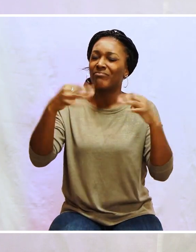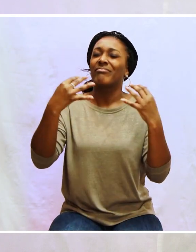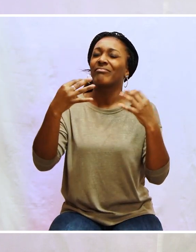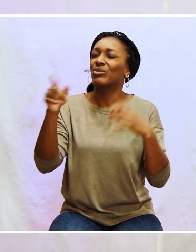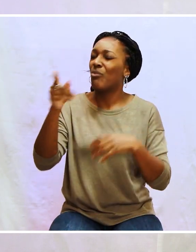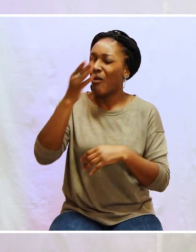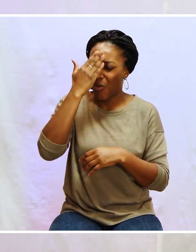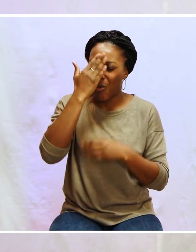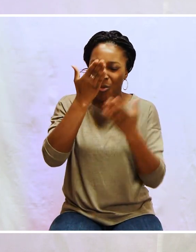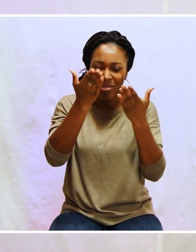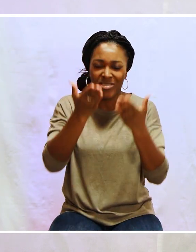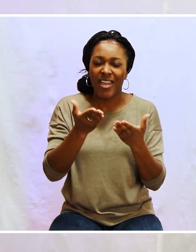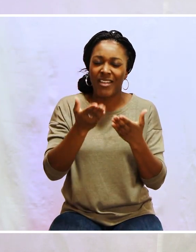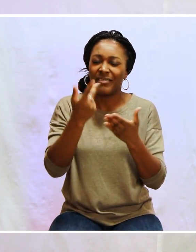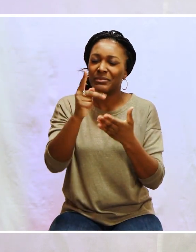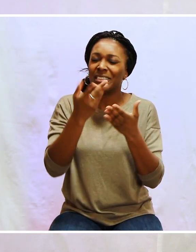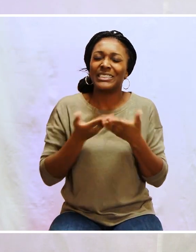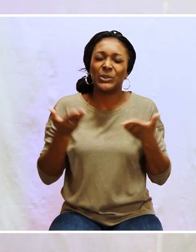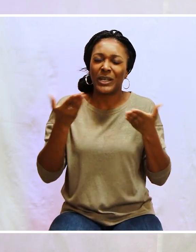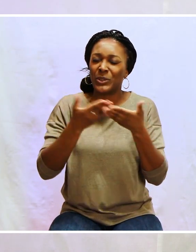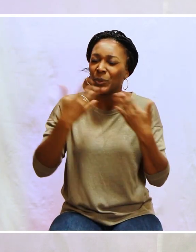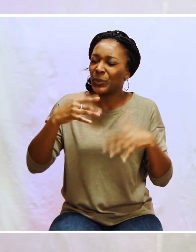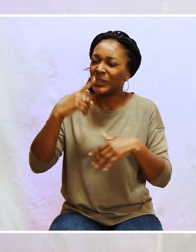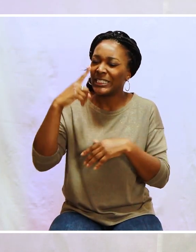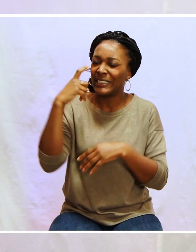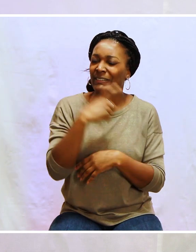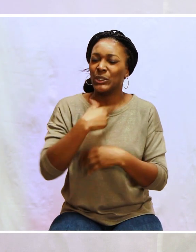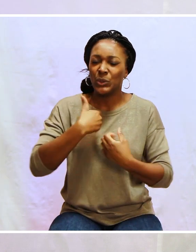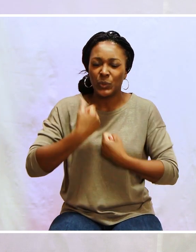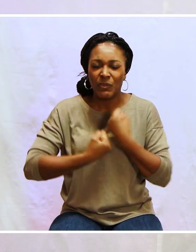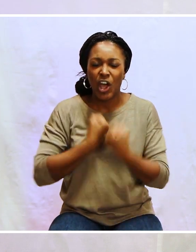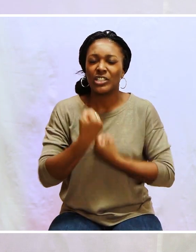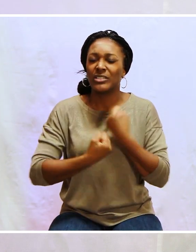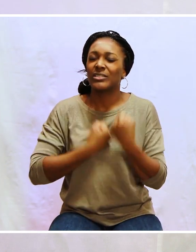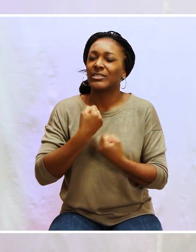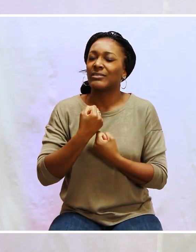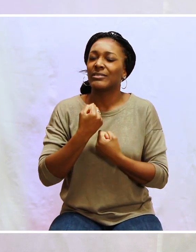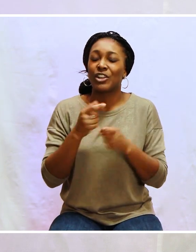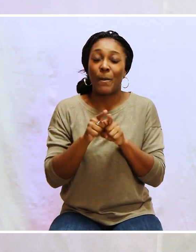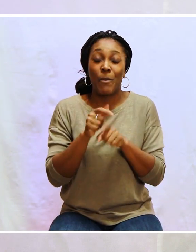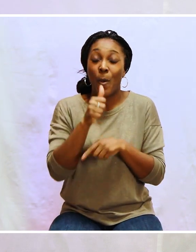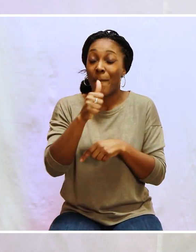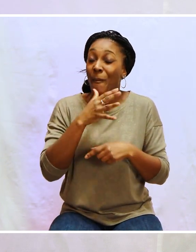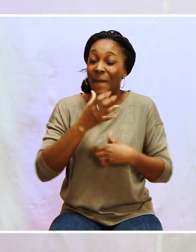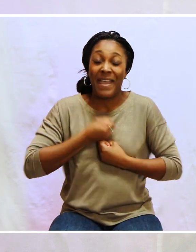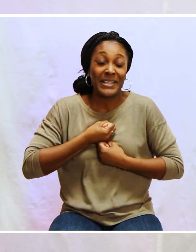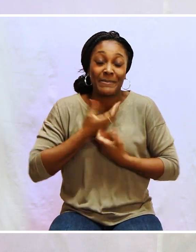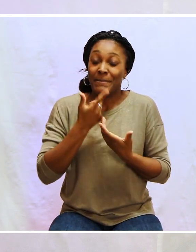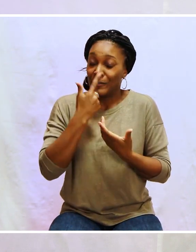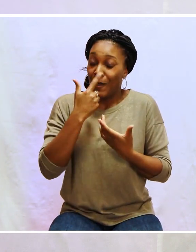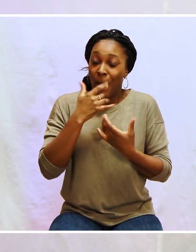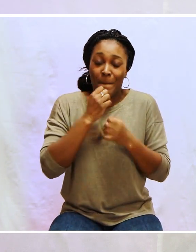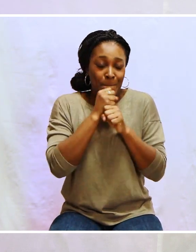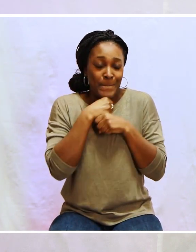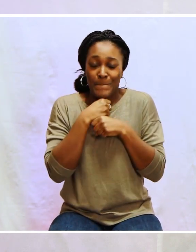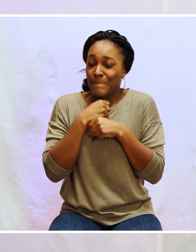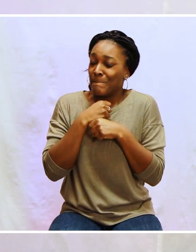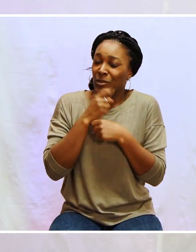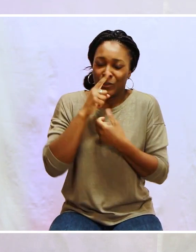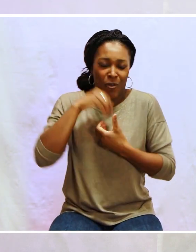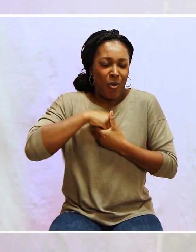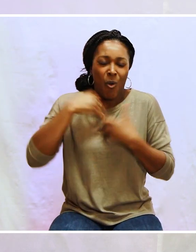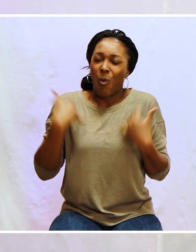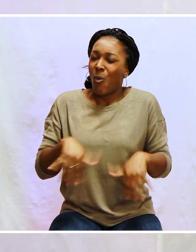moment et qui sont dans un temps de difficulté, un temps de souffrance, qui peuvent peut-être même pas exprimer à leur entourage tellement que c'est